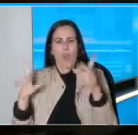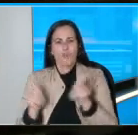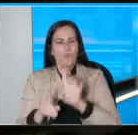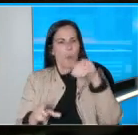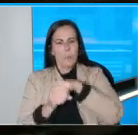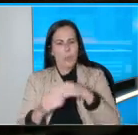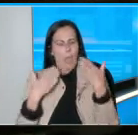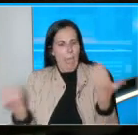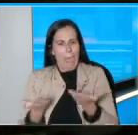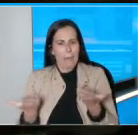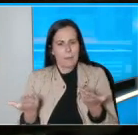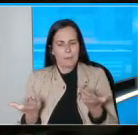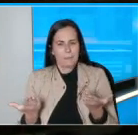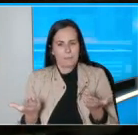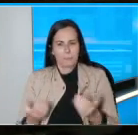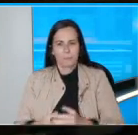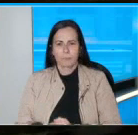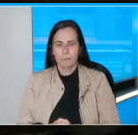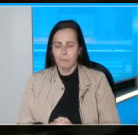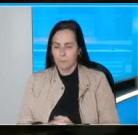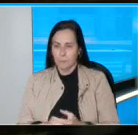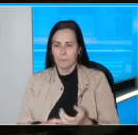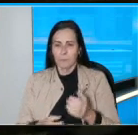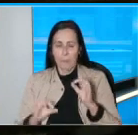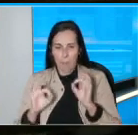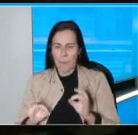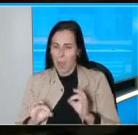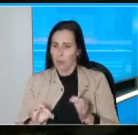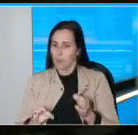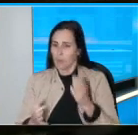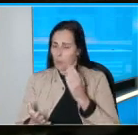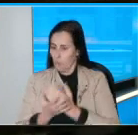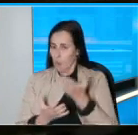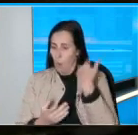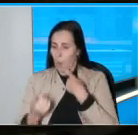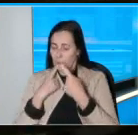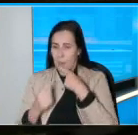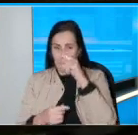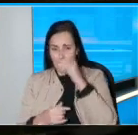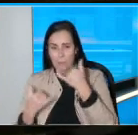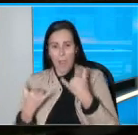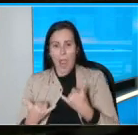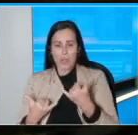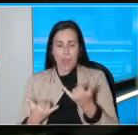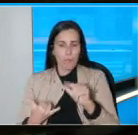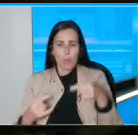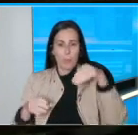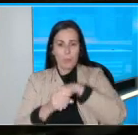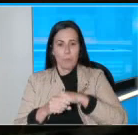מסע ומתן לשחרור שבועים ישר מול ולדימיר פוטין, לבין האיש שמדברים עליו מאחורי הגב